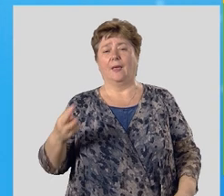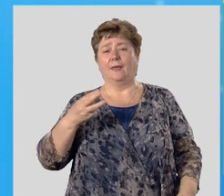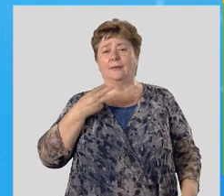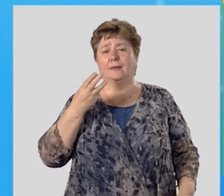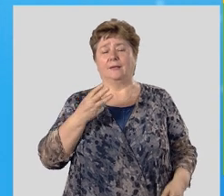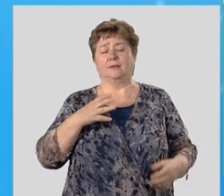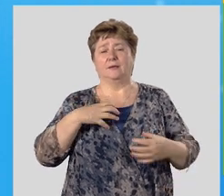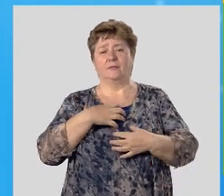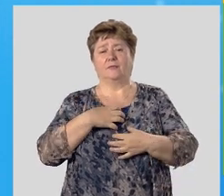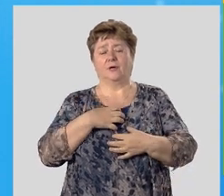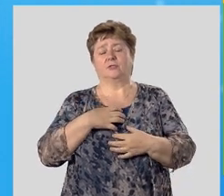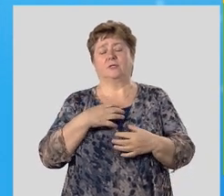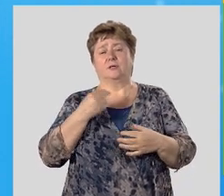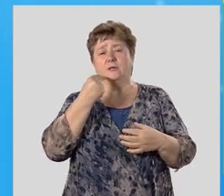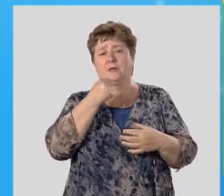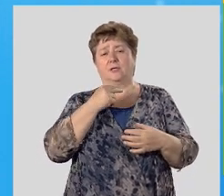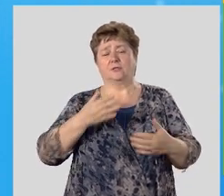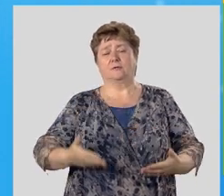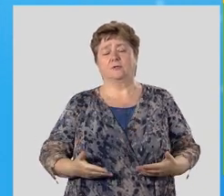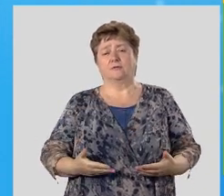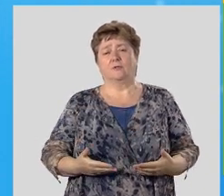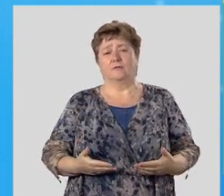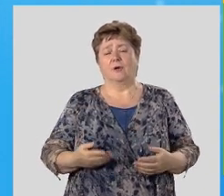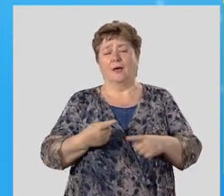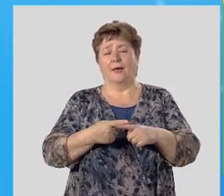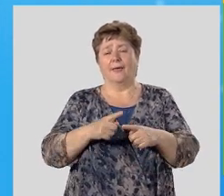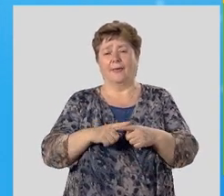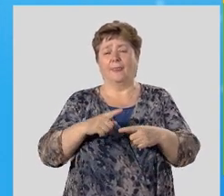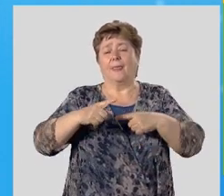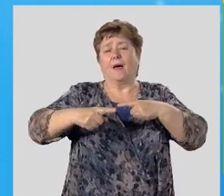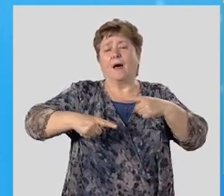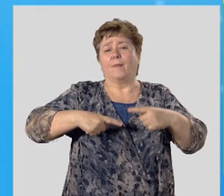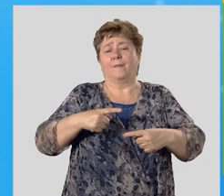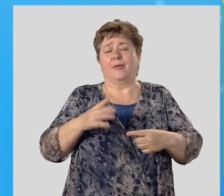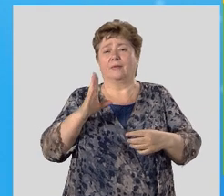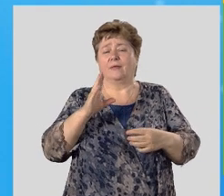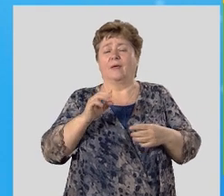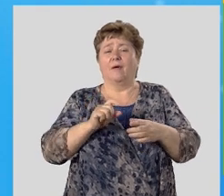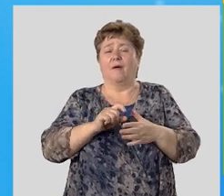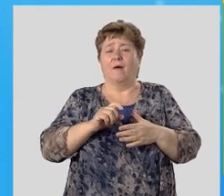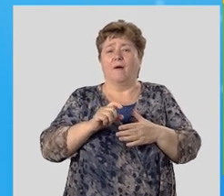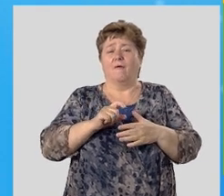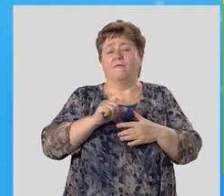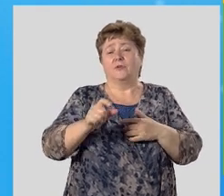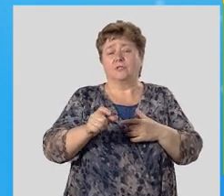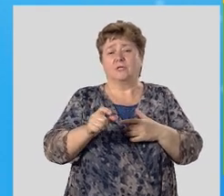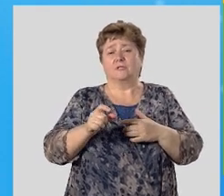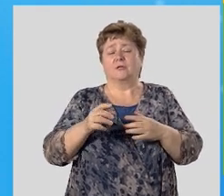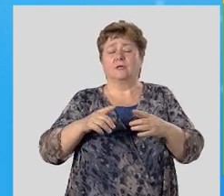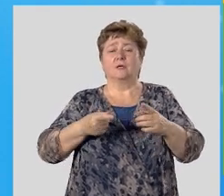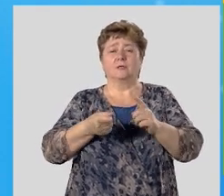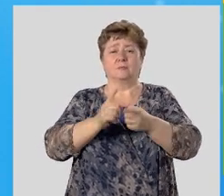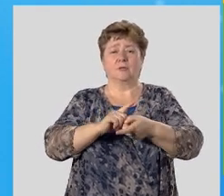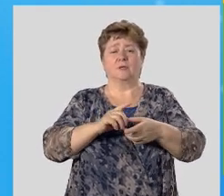Третье очень важное свойство живого – это обмен веществ и превращение